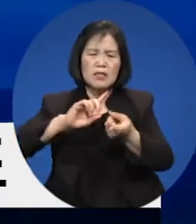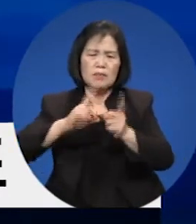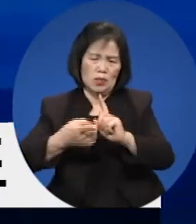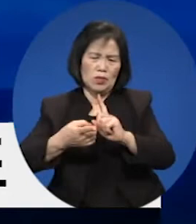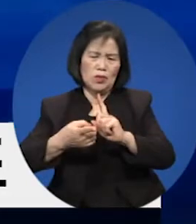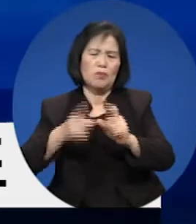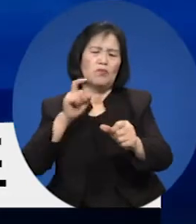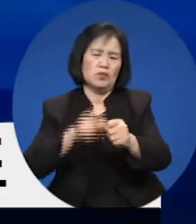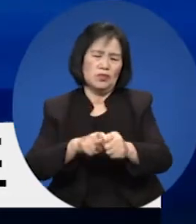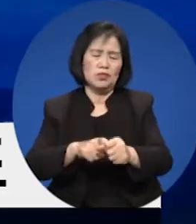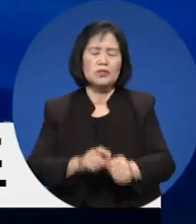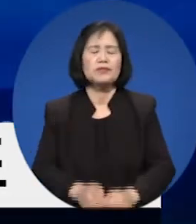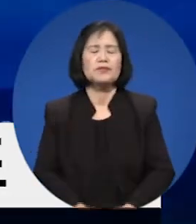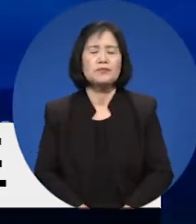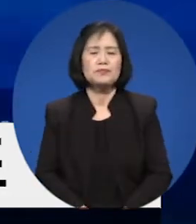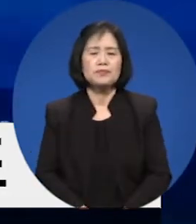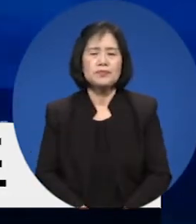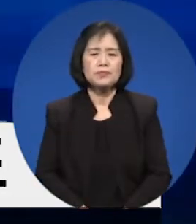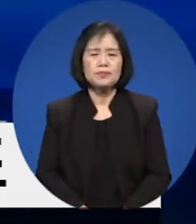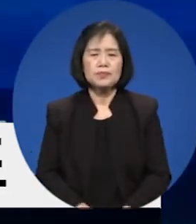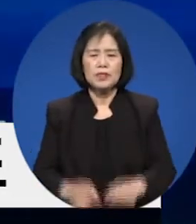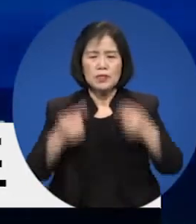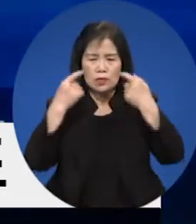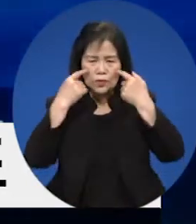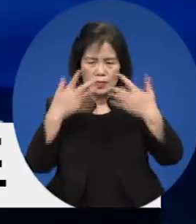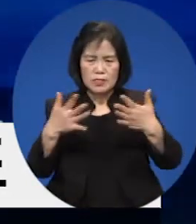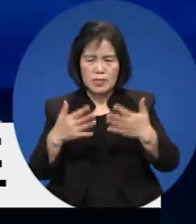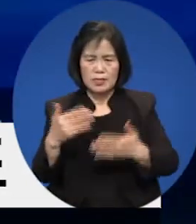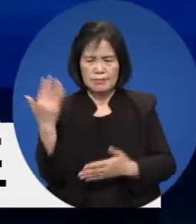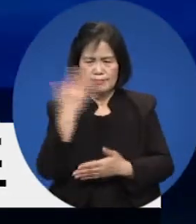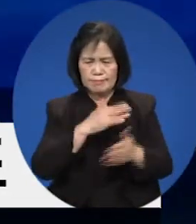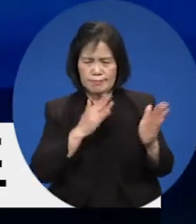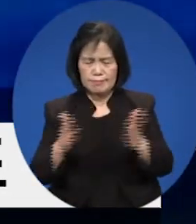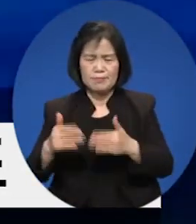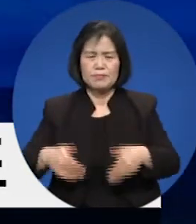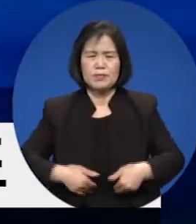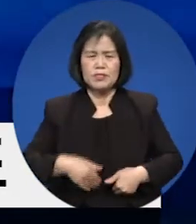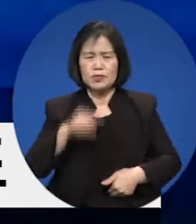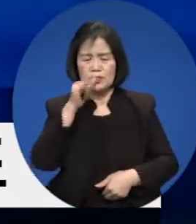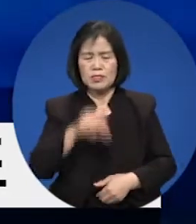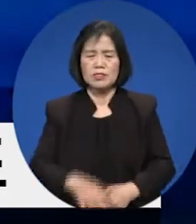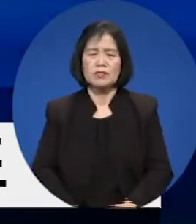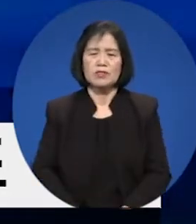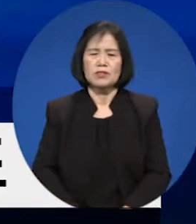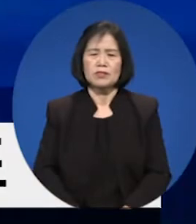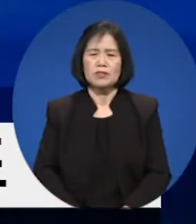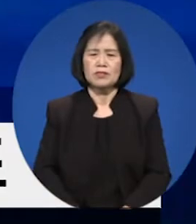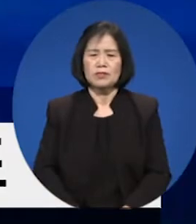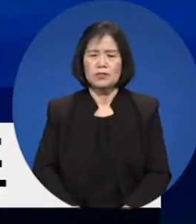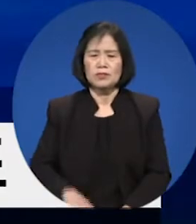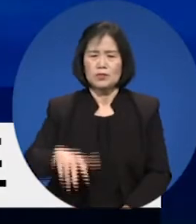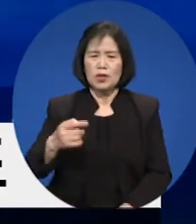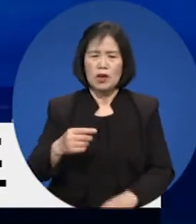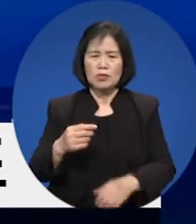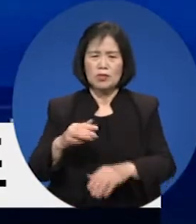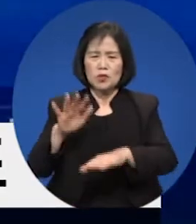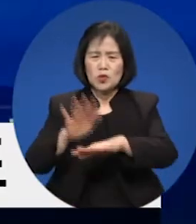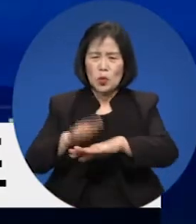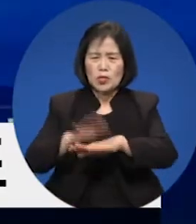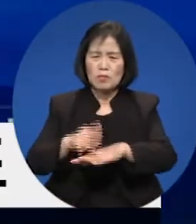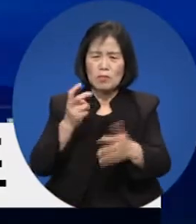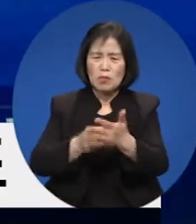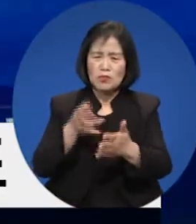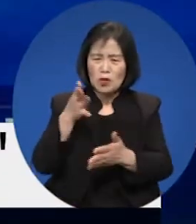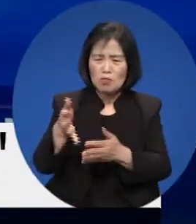알았읍니다 이런 부분 우리가 좀 확실하게 다잡아 될 것 같은데 오늘 모신 우리 채워 고문님 농지법 전문가 하십니다 그렇다면